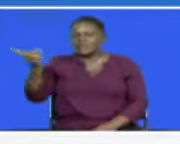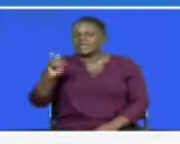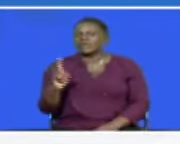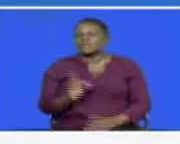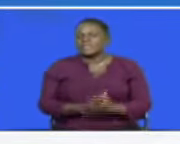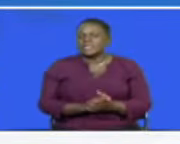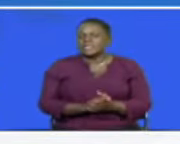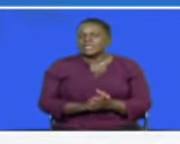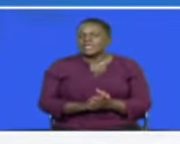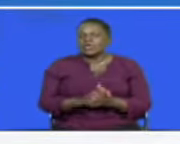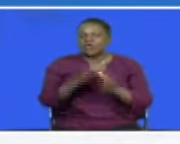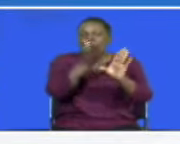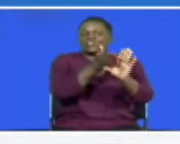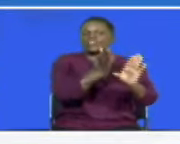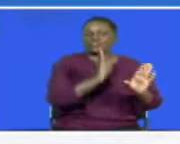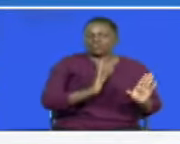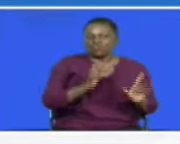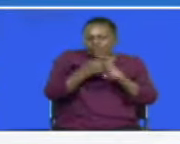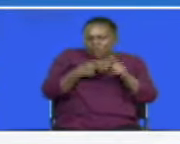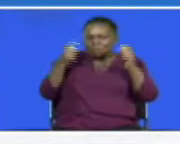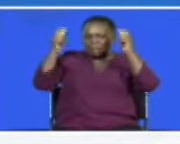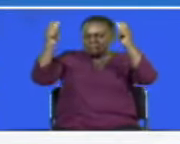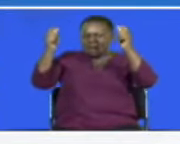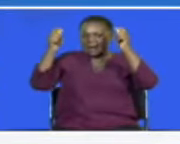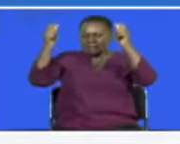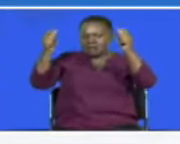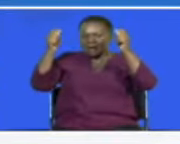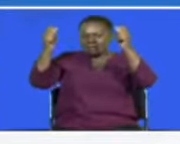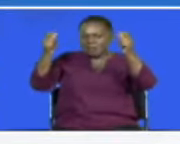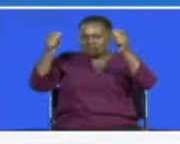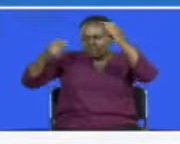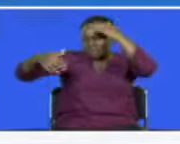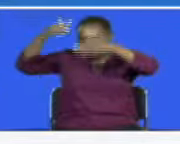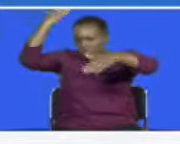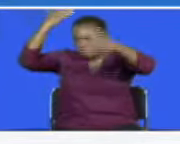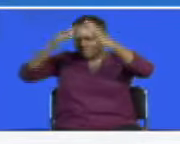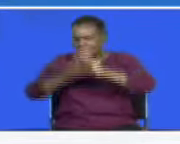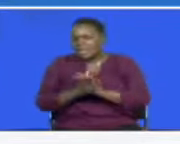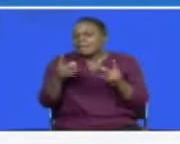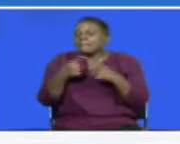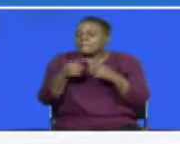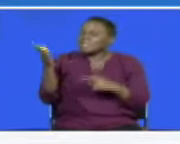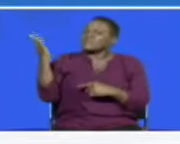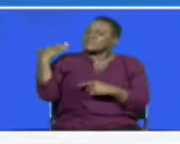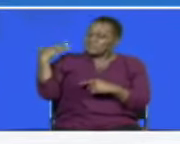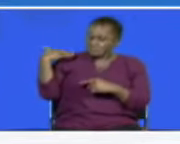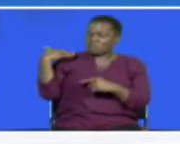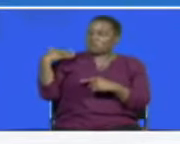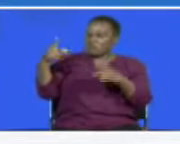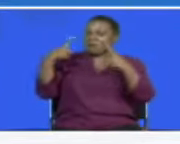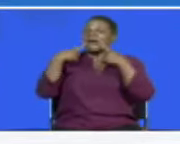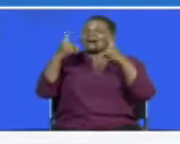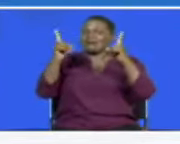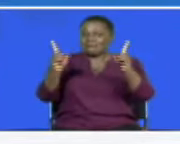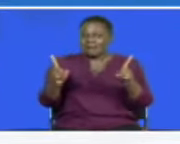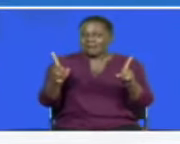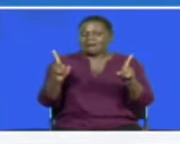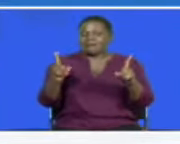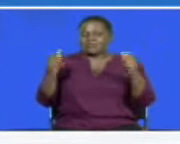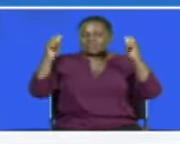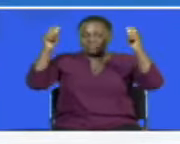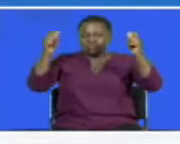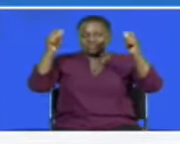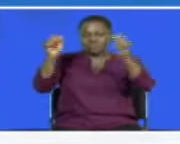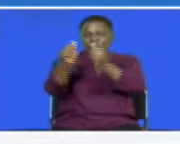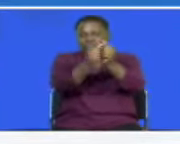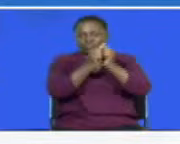KUSU wakijiondoa kwenye mgomo wa wafanyikazi wa vyuo vikuu licha ya kuwa walitoa tangazo la mgomo wa